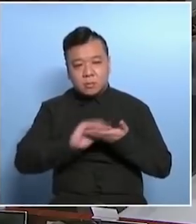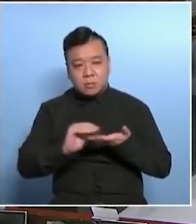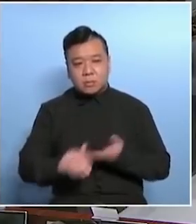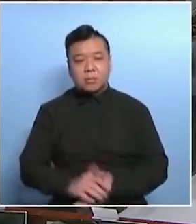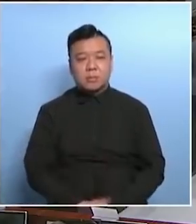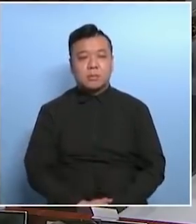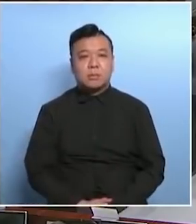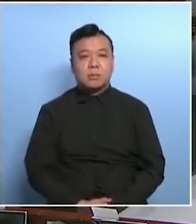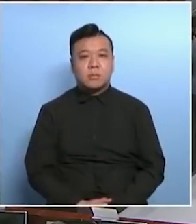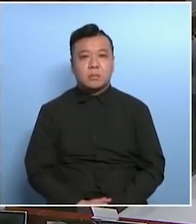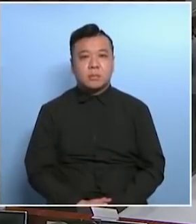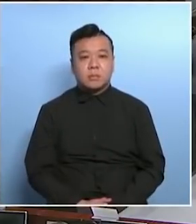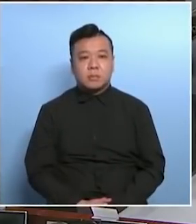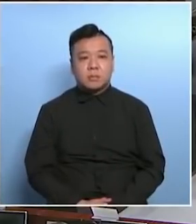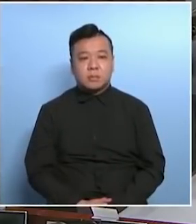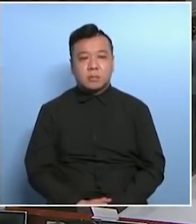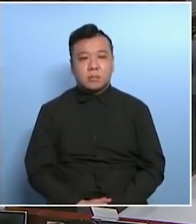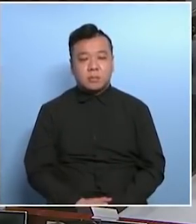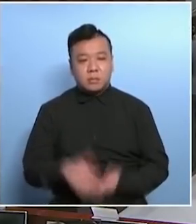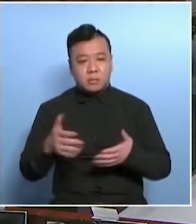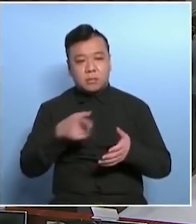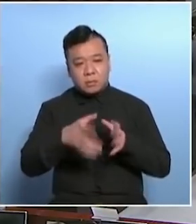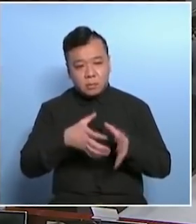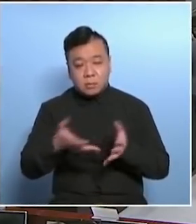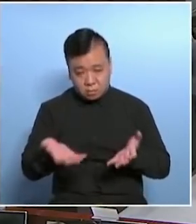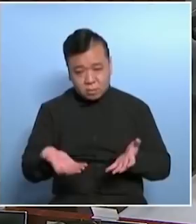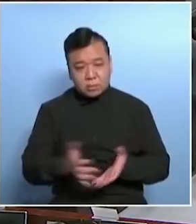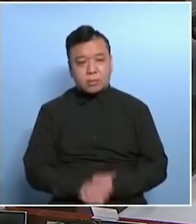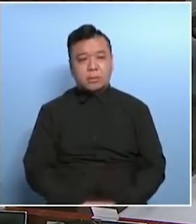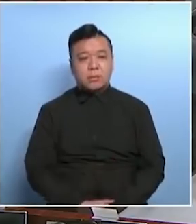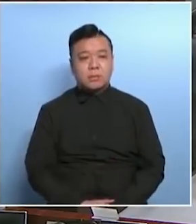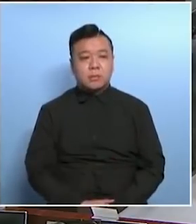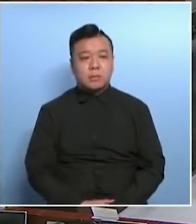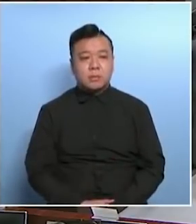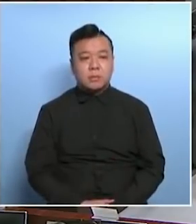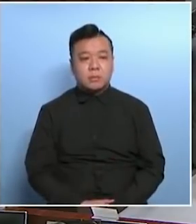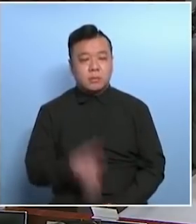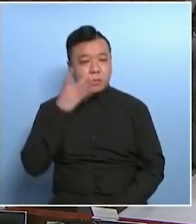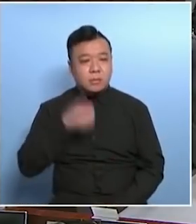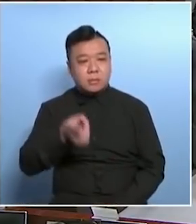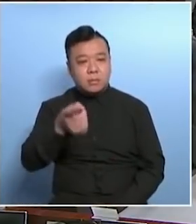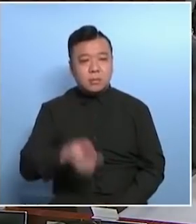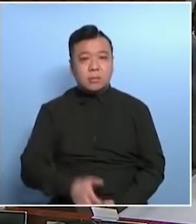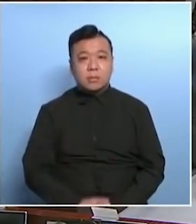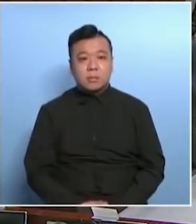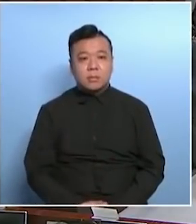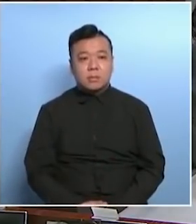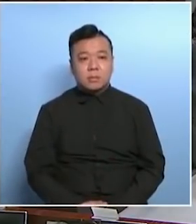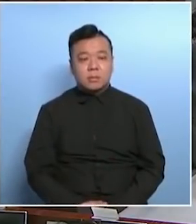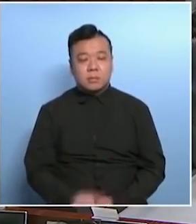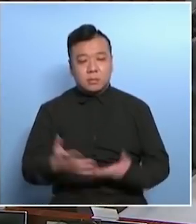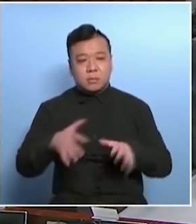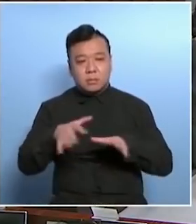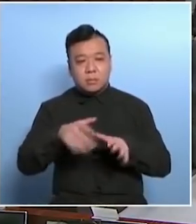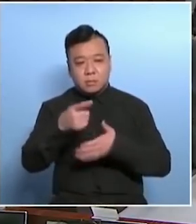開會，好冇？處理了規程問題，大家咪開會咯。 嚇！搞錯啊！ 處理